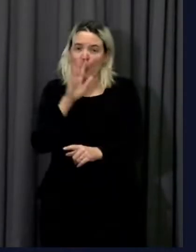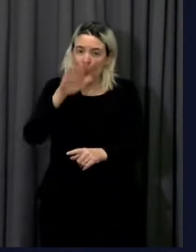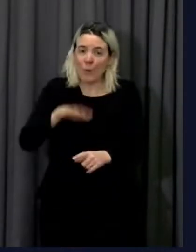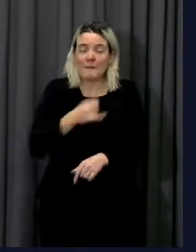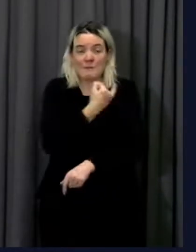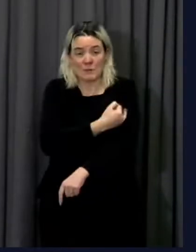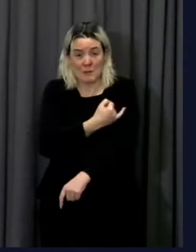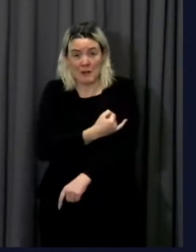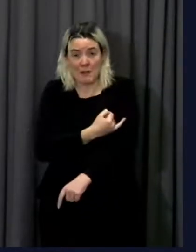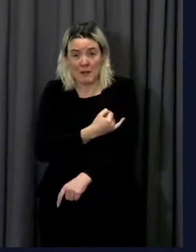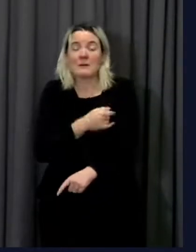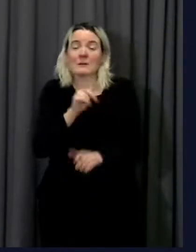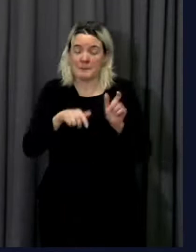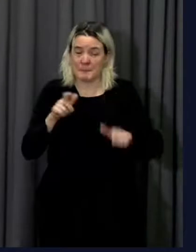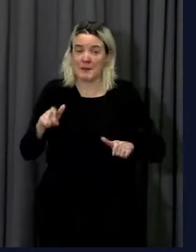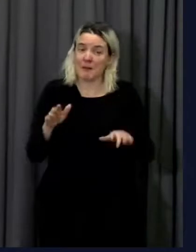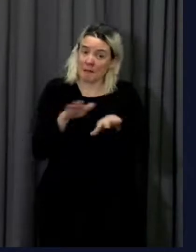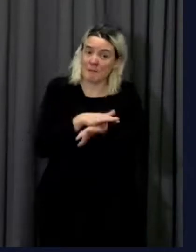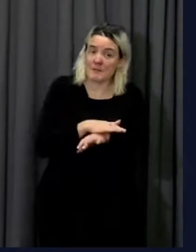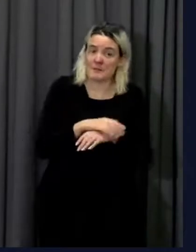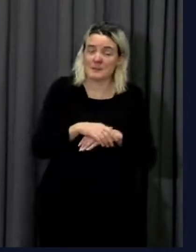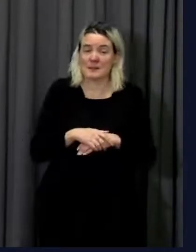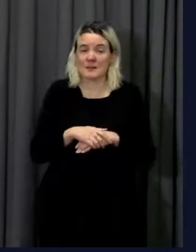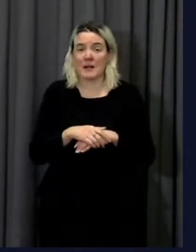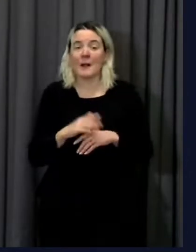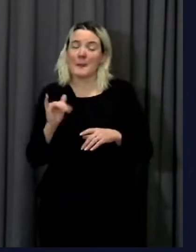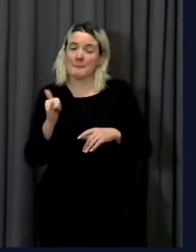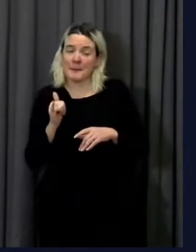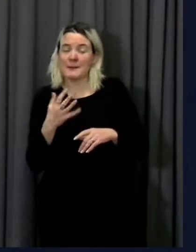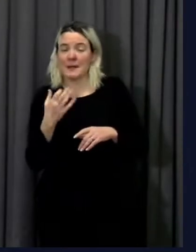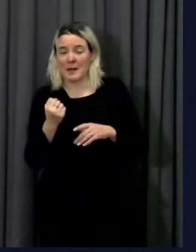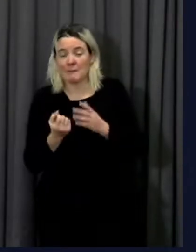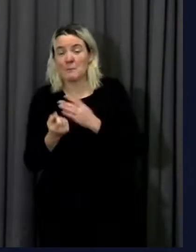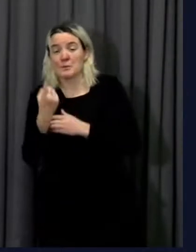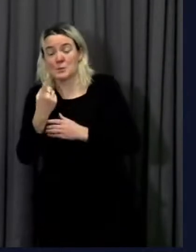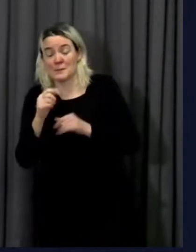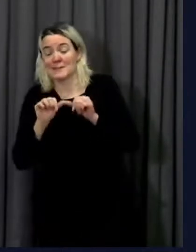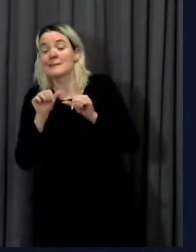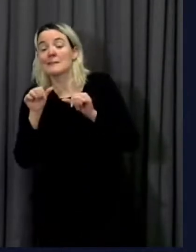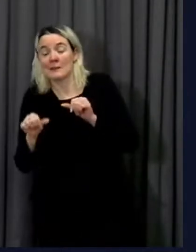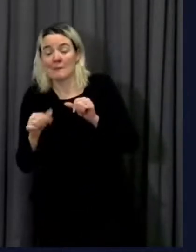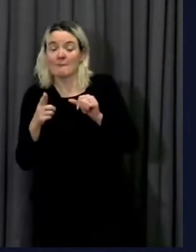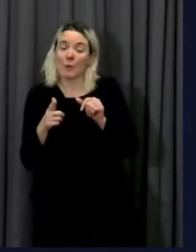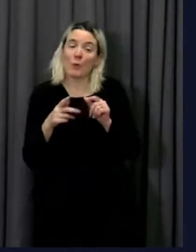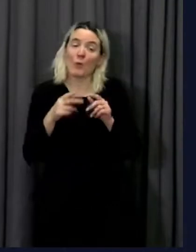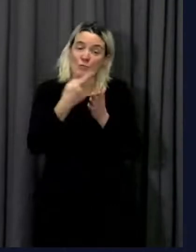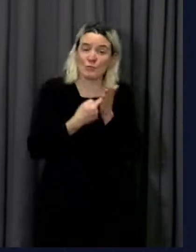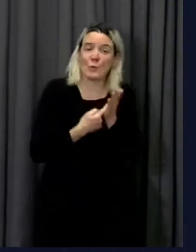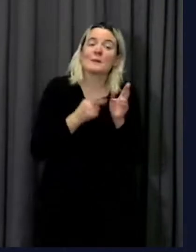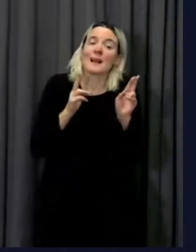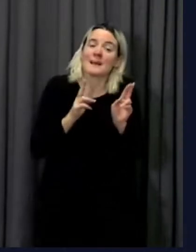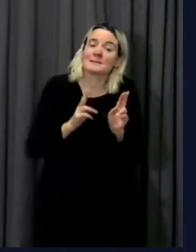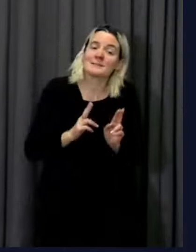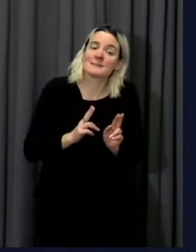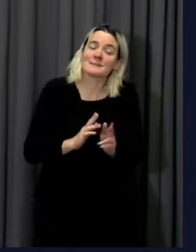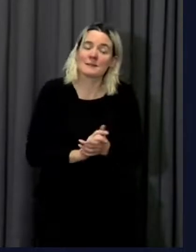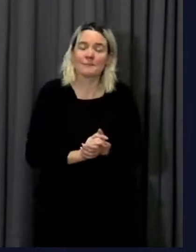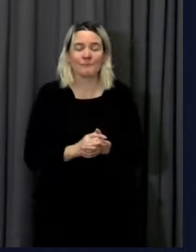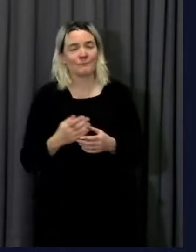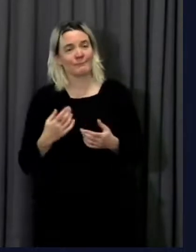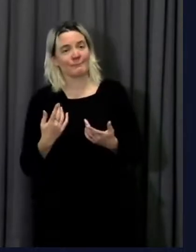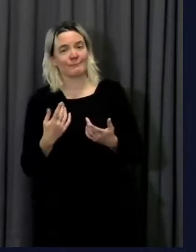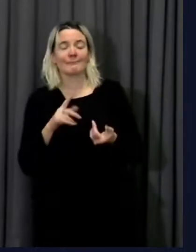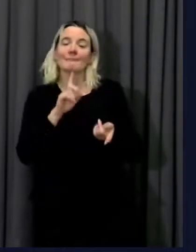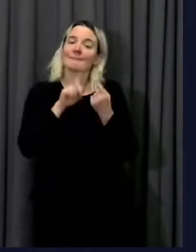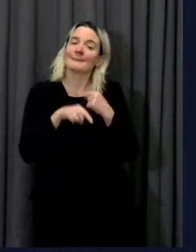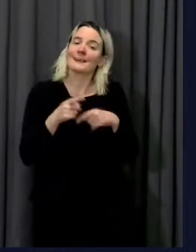gobeithio fydd yn digwydd a beth hwnna gobeithio'n rhoi cyflenu roeddhau yn ystod y gyrna of course we all understand that people